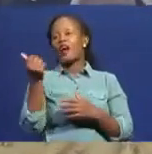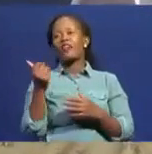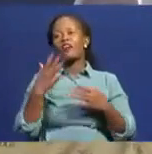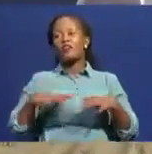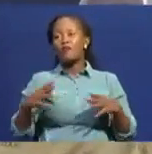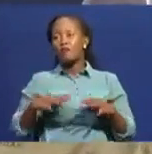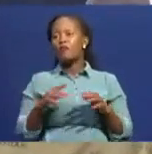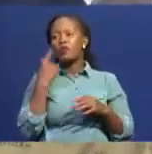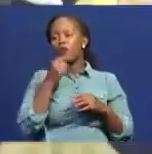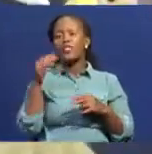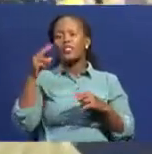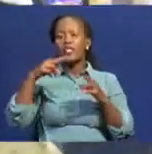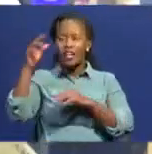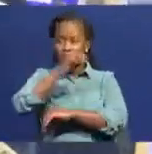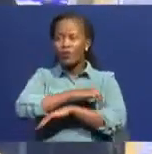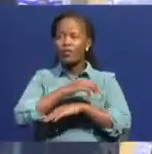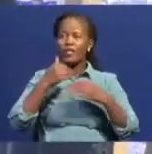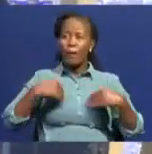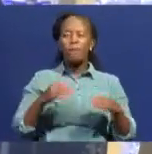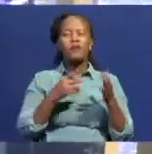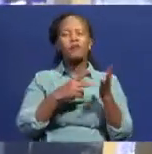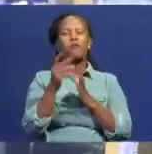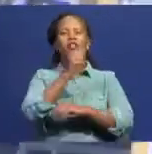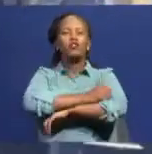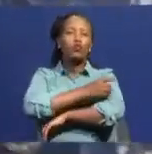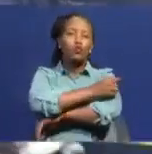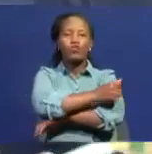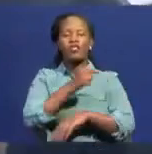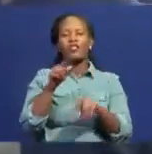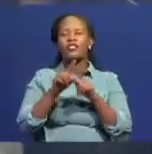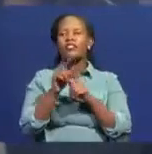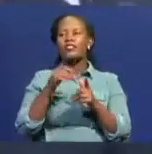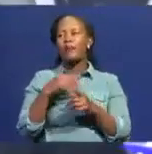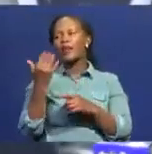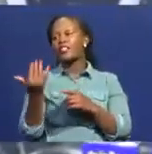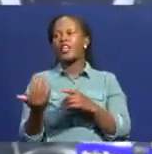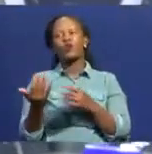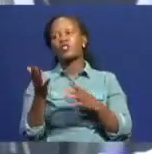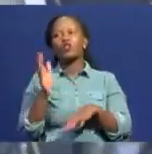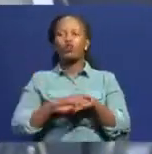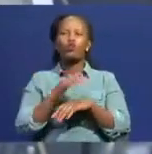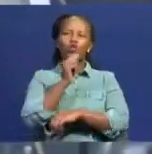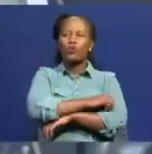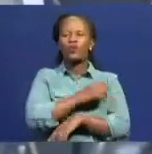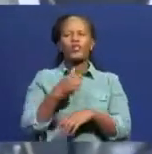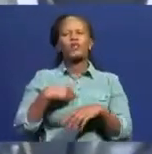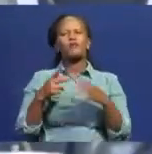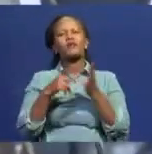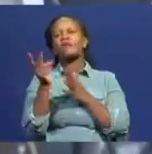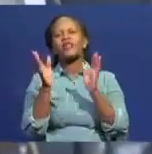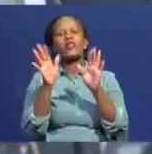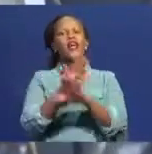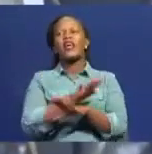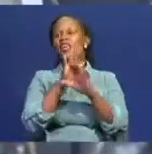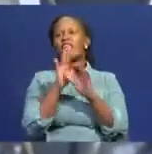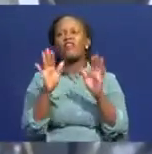mimi ndio nawalipia school fees. Na niko na mtoto wangu anasoma kwa shule mzuri. Na nyumba yangu mimi ndio nalipa everything. Yeah,